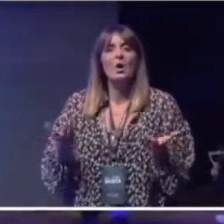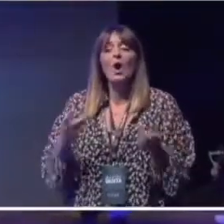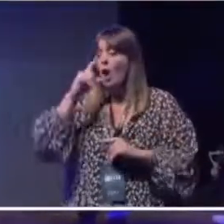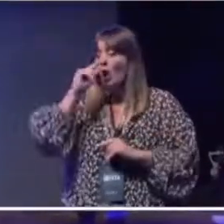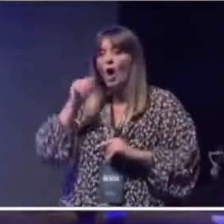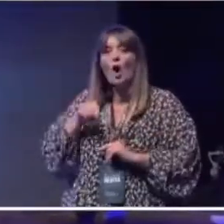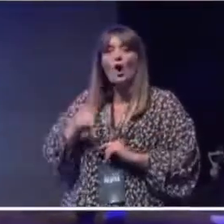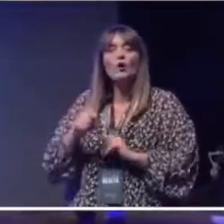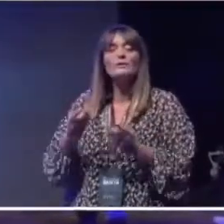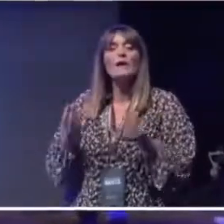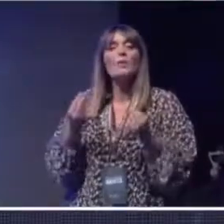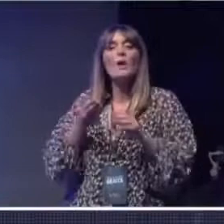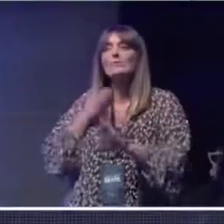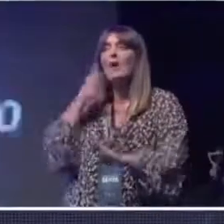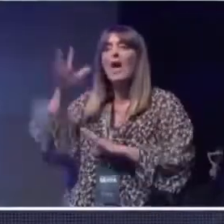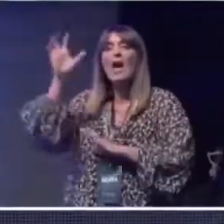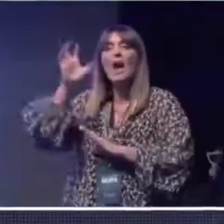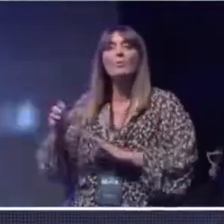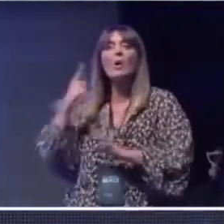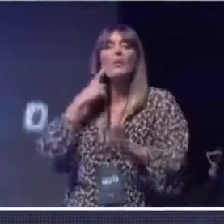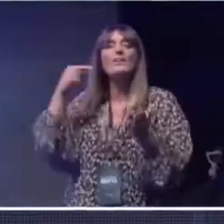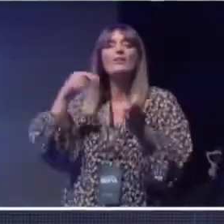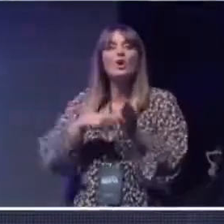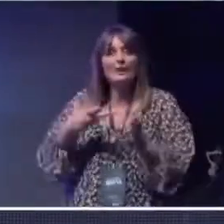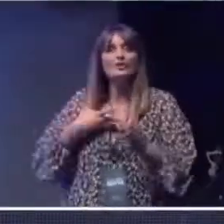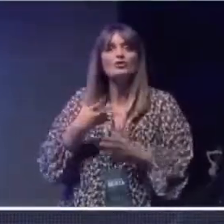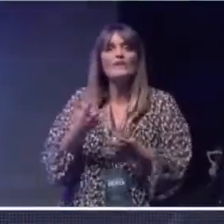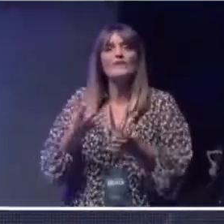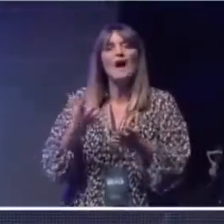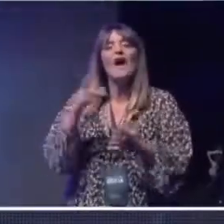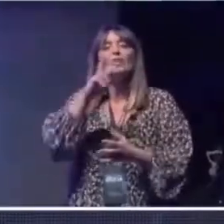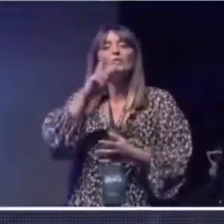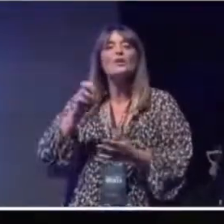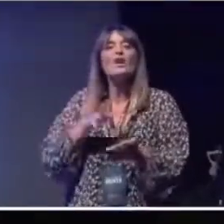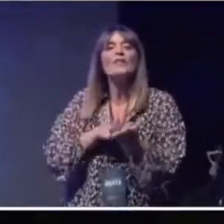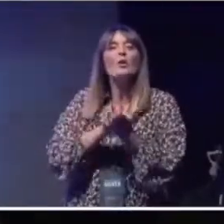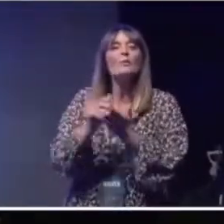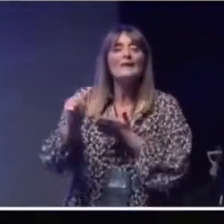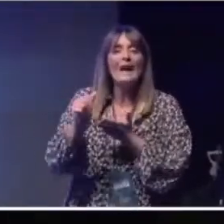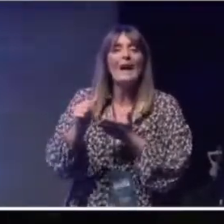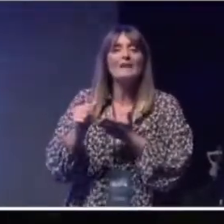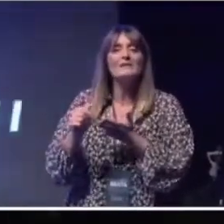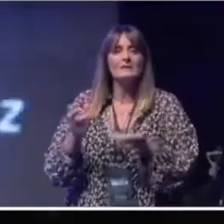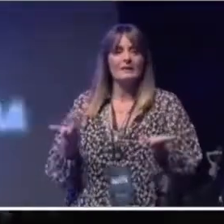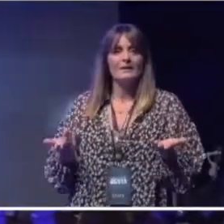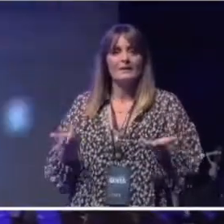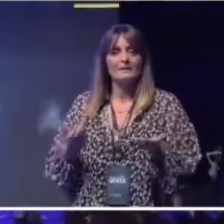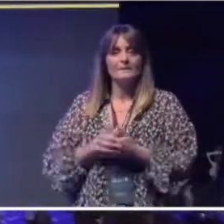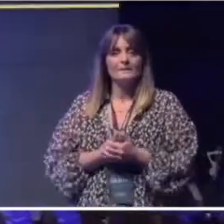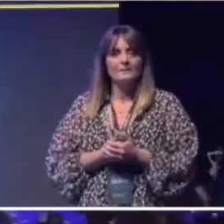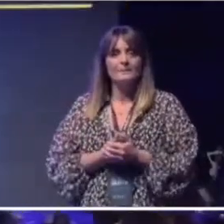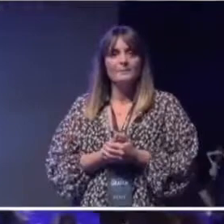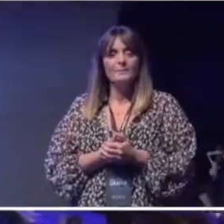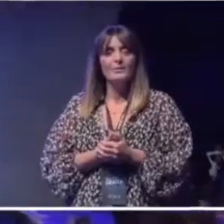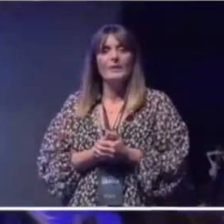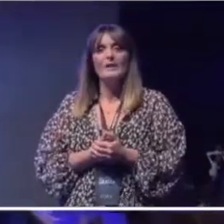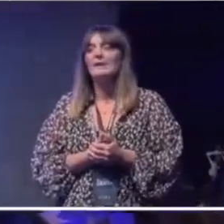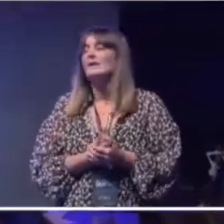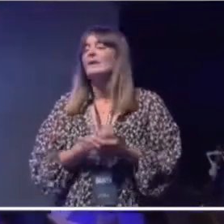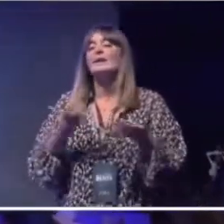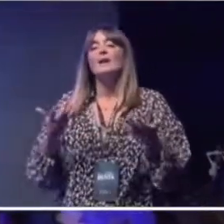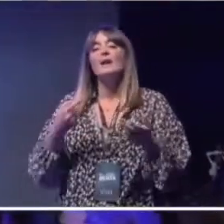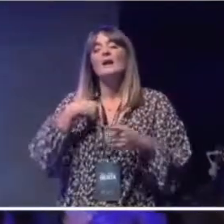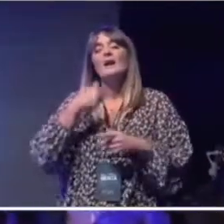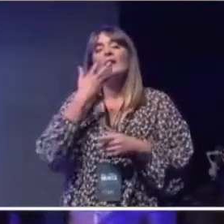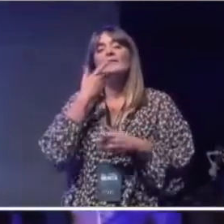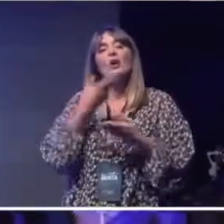Conte, quando è andato in Europa, è tornato con 200 miliardi, non con una luce spenta 4 ore al giorno. Ecco, voglio